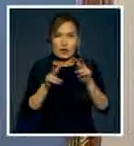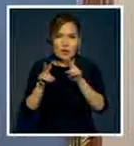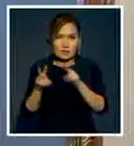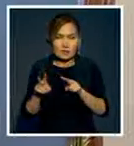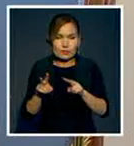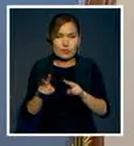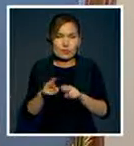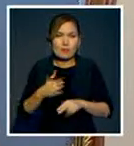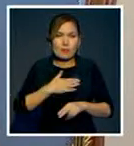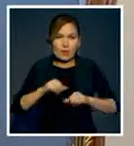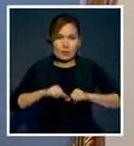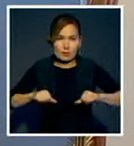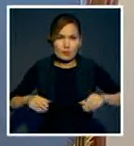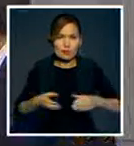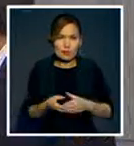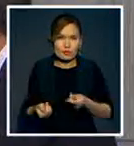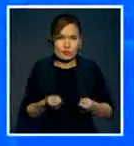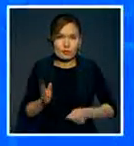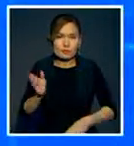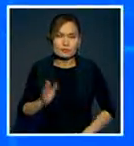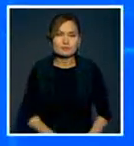на аппарат президента.